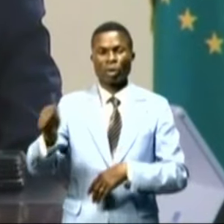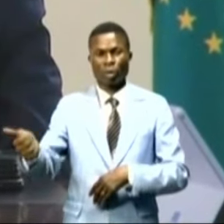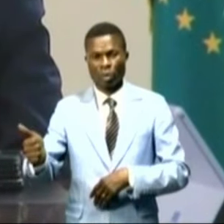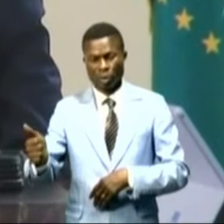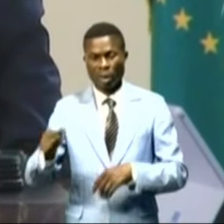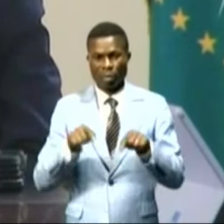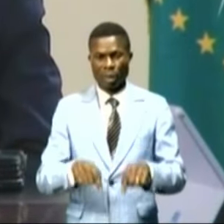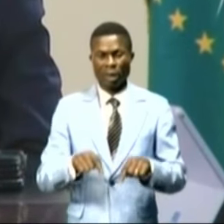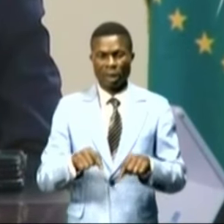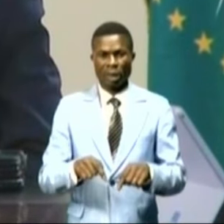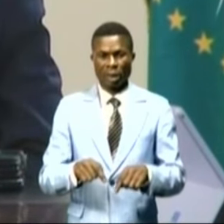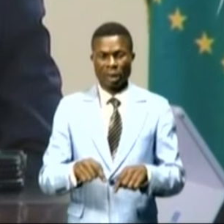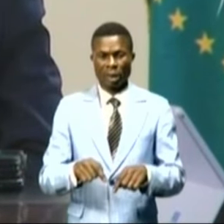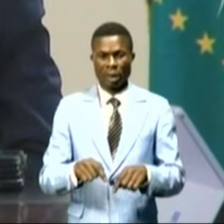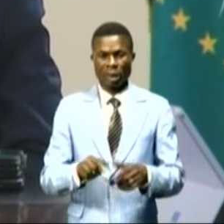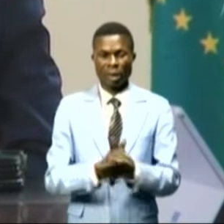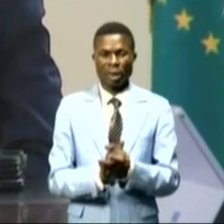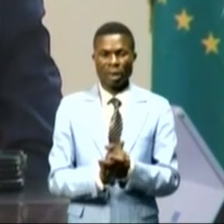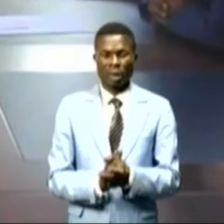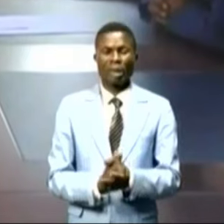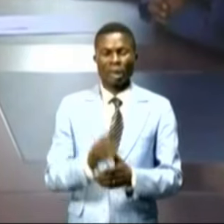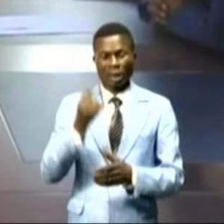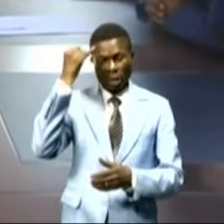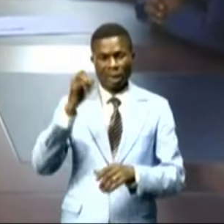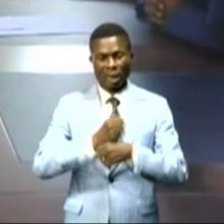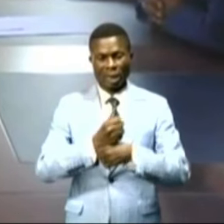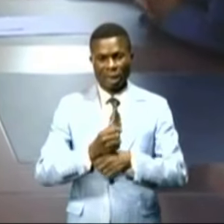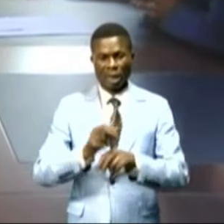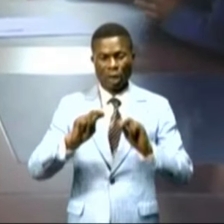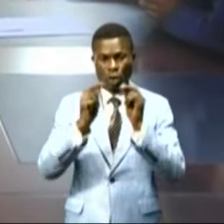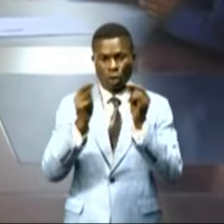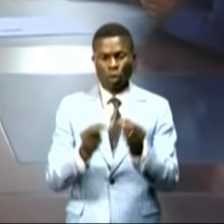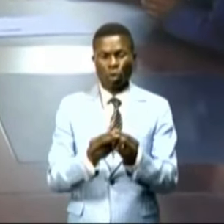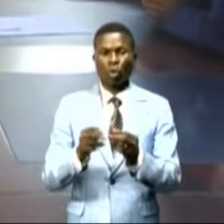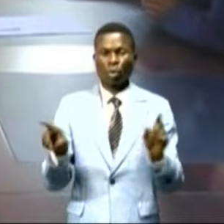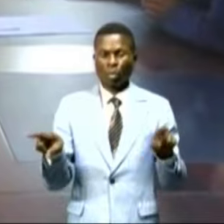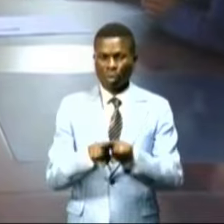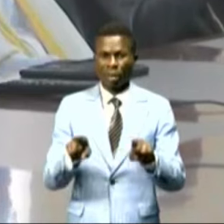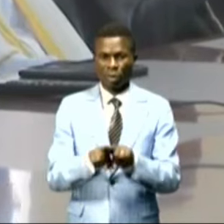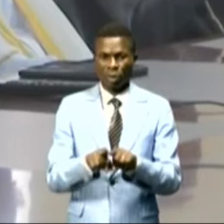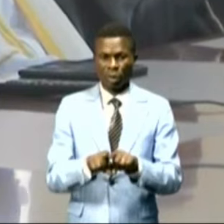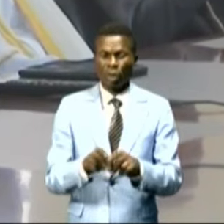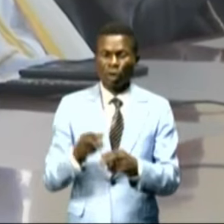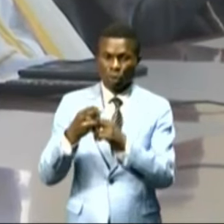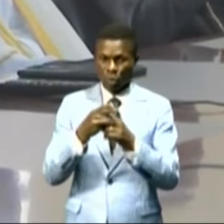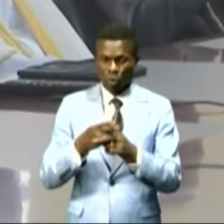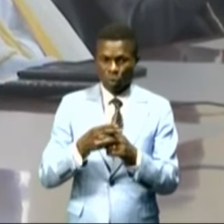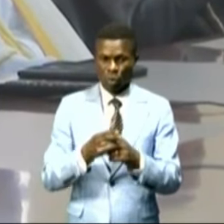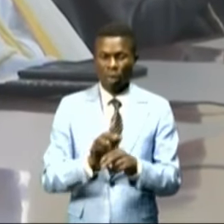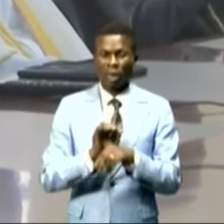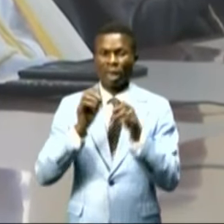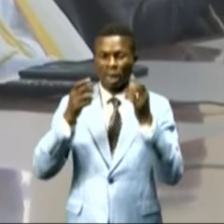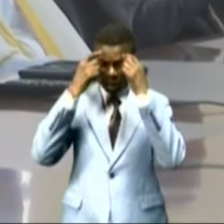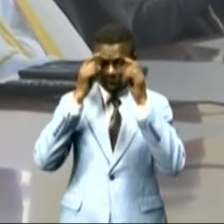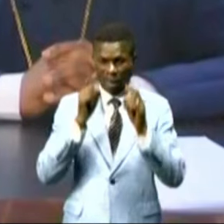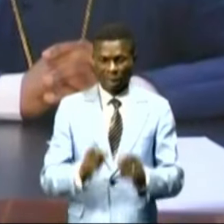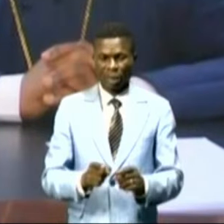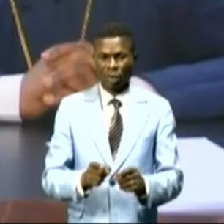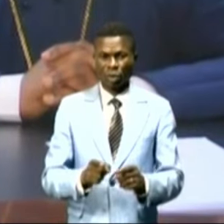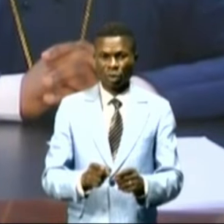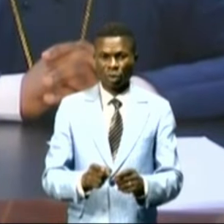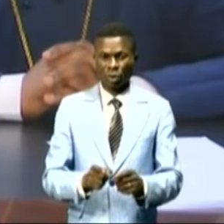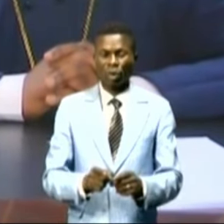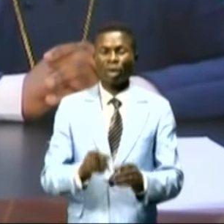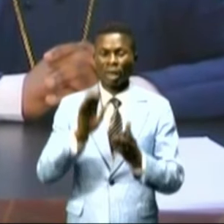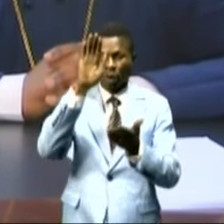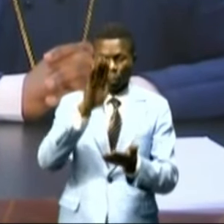fois, l'idée de la mise en place d'une commission paritaire a germé pour suivre les engagements pris en termes de